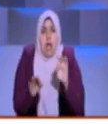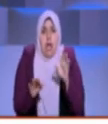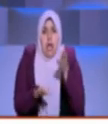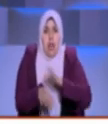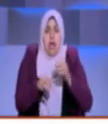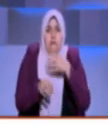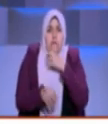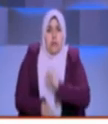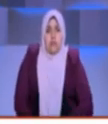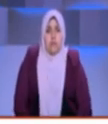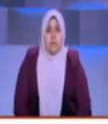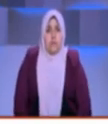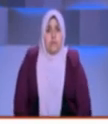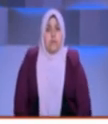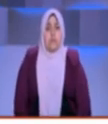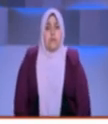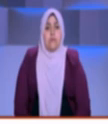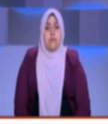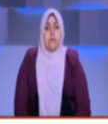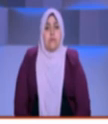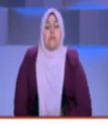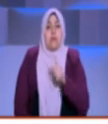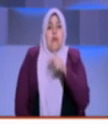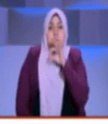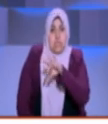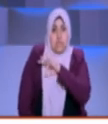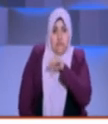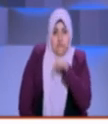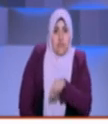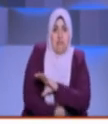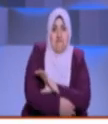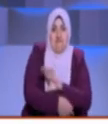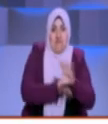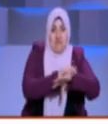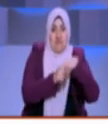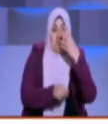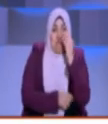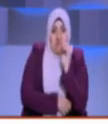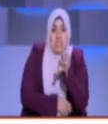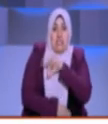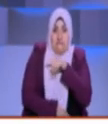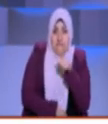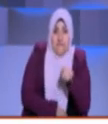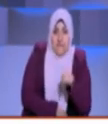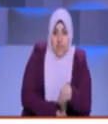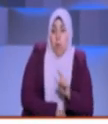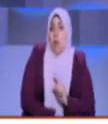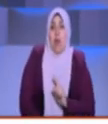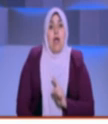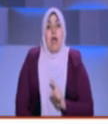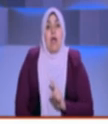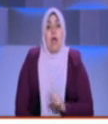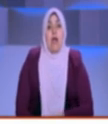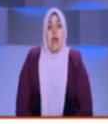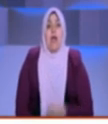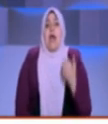أي مردود على مستوى كثافة المرضى الموجودين في المستشفيات، على مستوى انحسار أعداد الوفيات مثلا؟